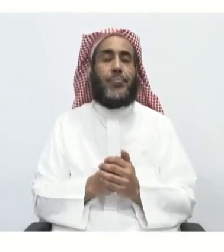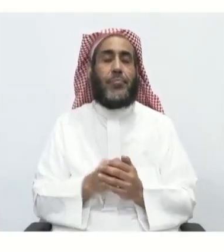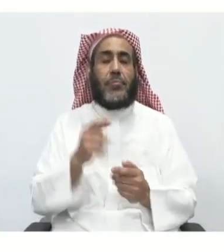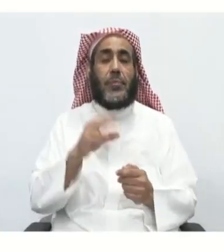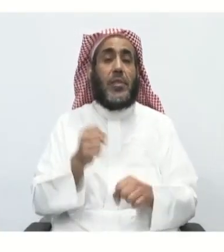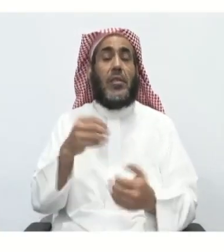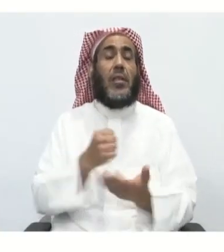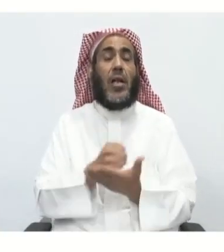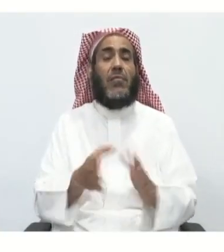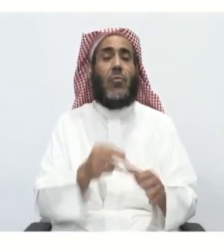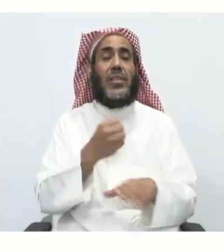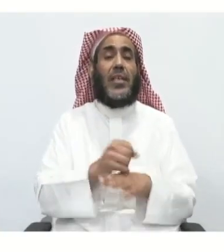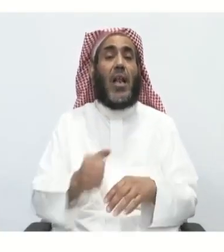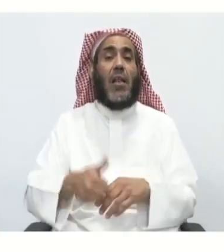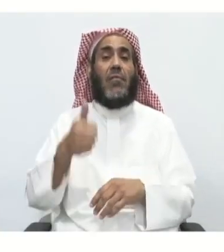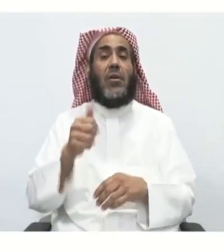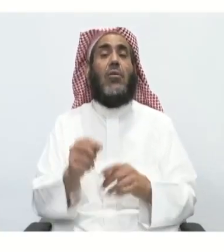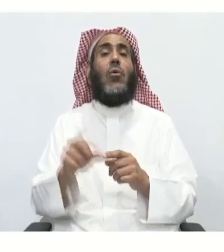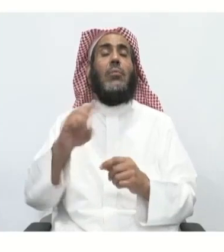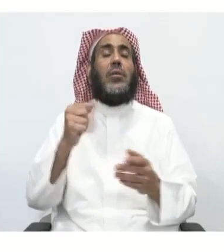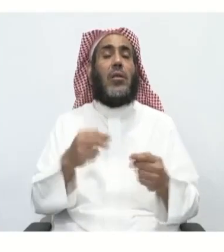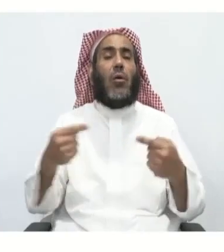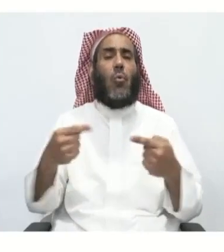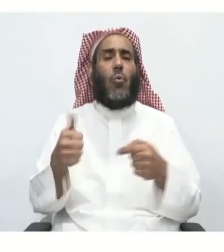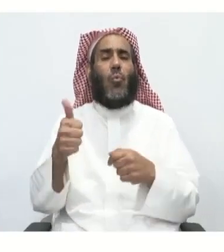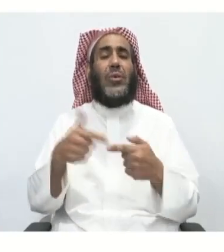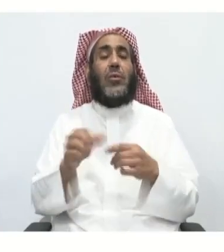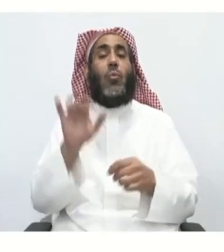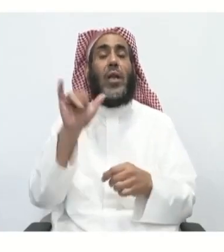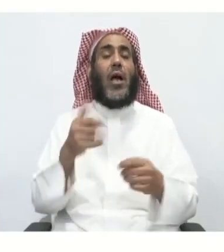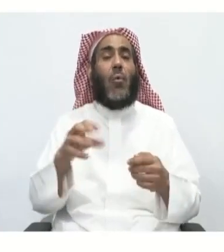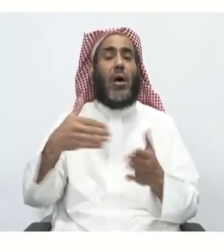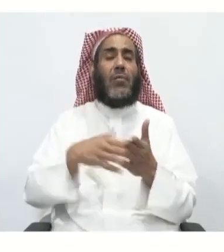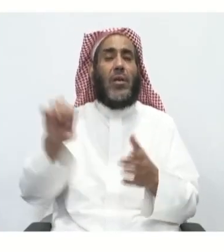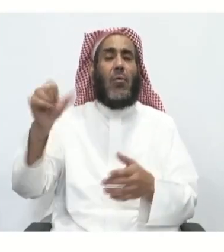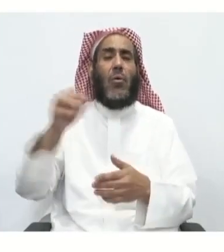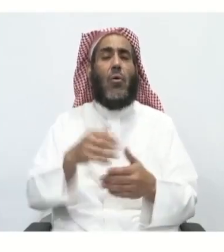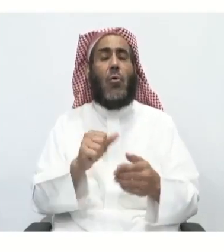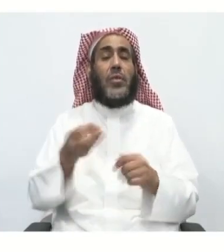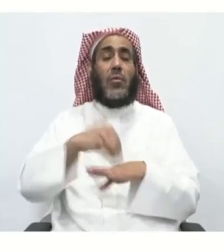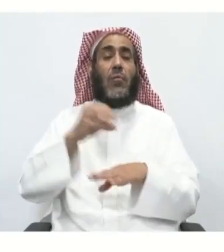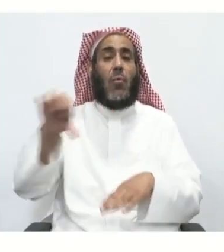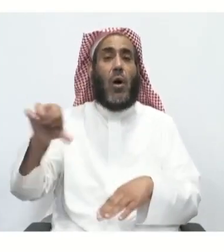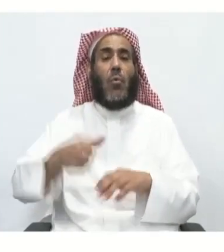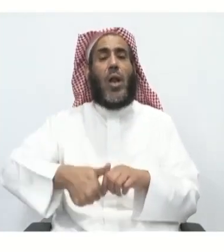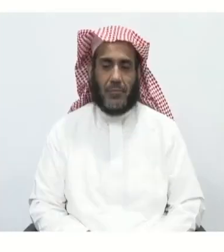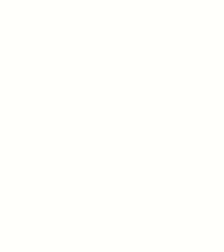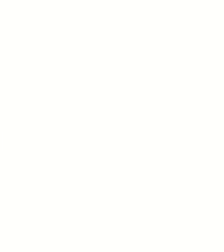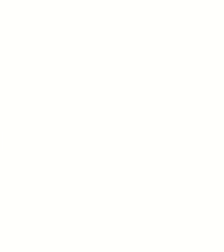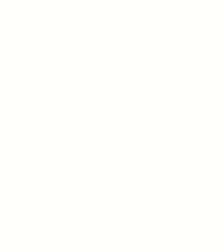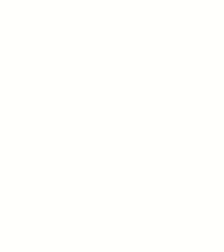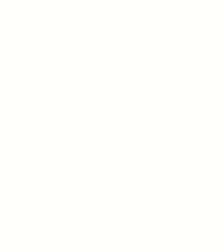الحذف والزياده الحذف الف همزه الوصل الياء حرف العله الزياده تكون في الواو وفي